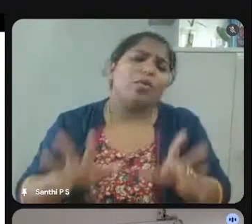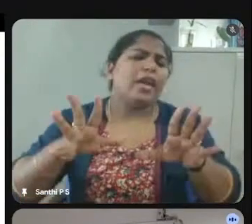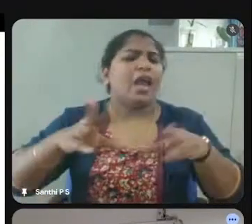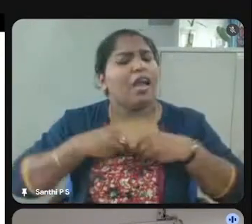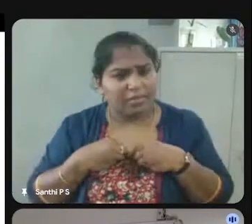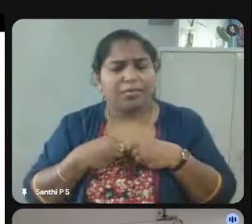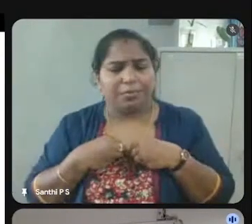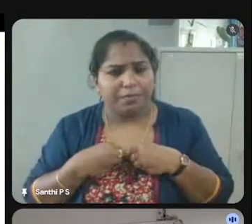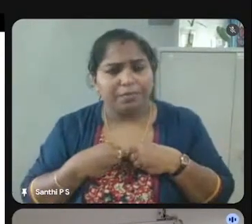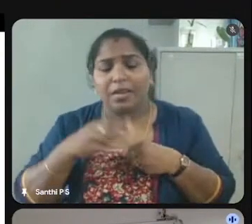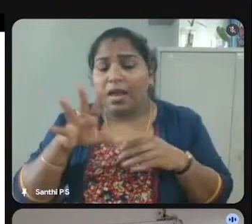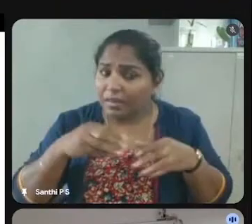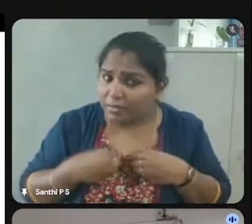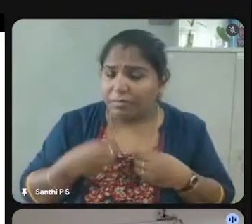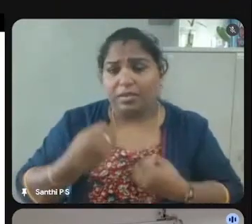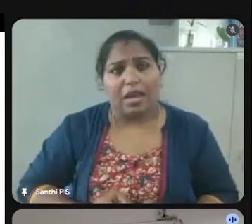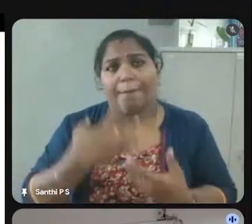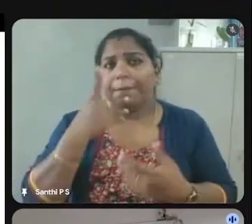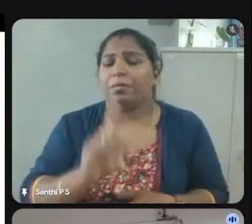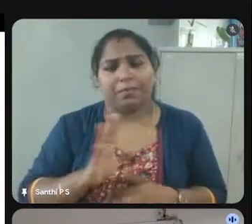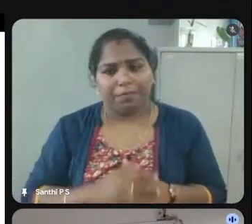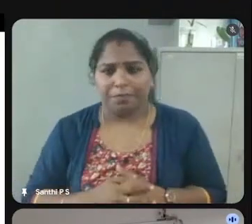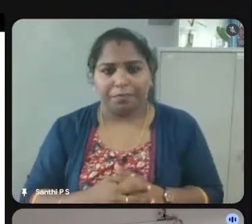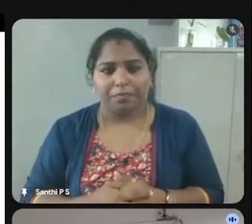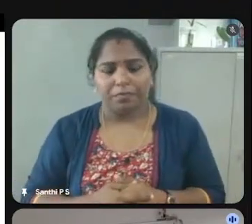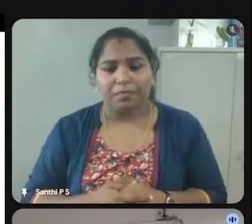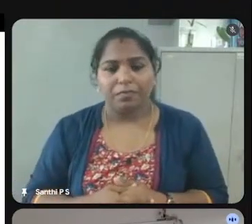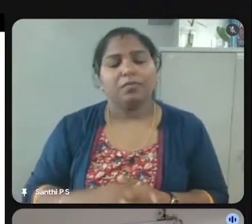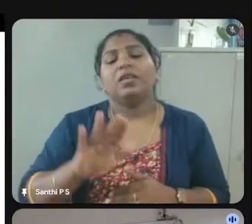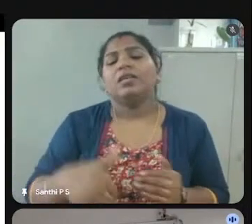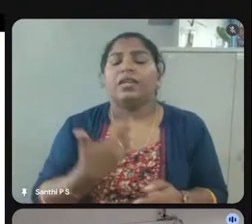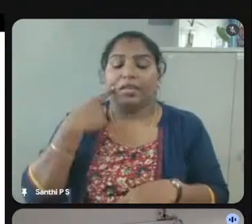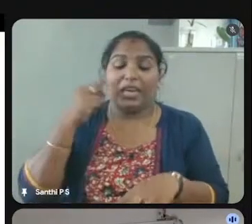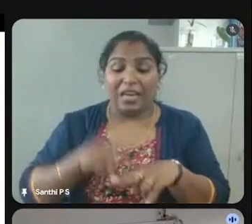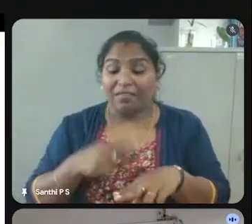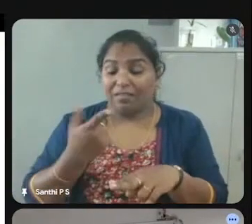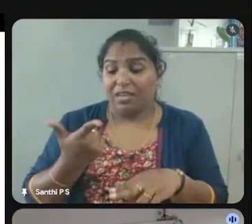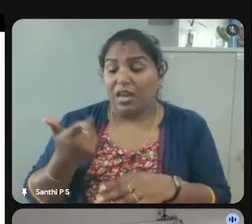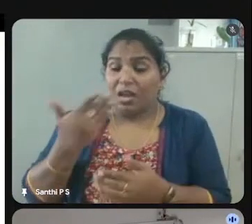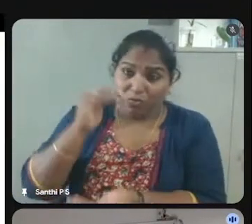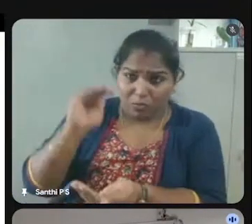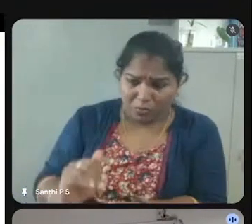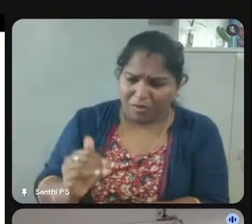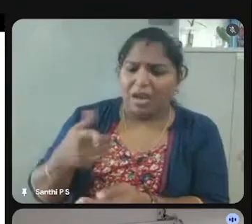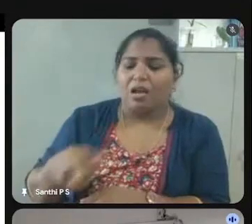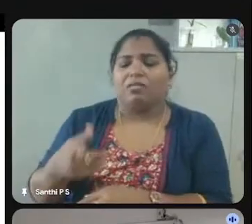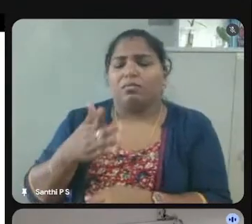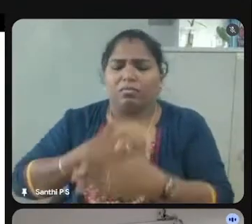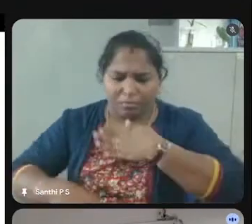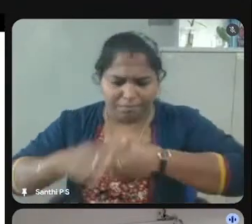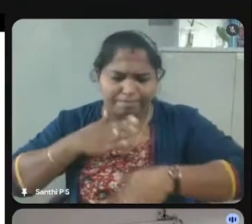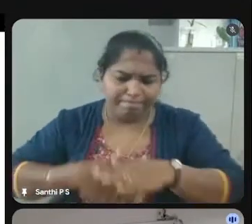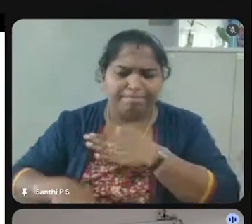രീതിയിൽ ഒരു സന്തോഷം നമുക്ക് കണ്ടെത്താനായിട്ട് സാധിക്കണം. അതുപോലെ കുറച്ച് കൂടുതൽ സമയം എടുത്താലേ ആ ഒരു കാര്യത്തിലേക്ക് നമുക്ക് അച്ചീവ് ചെയ്യാൻ പറ്റൂ എന്നുള്ളൊരു ബോധ്യം